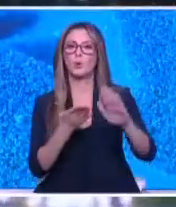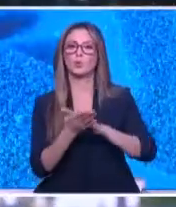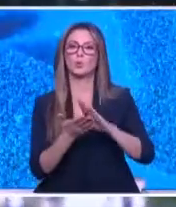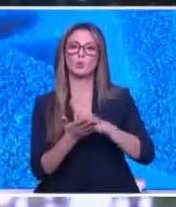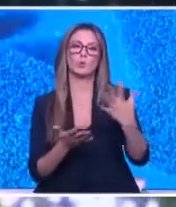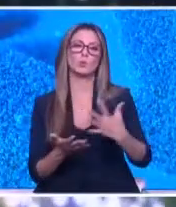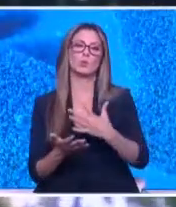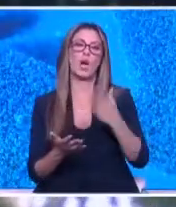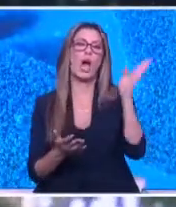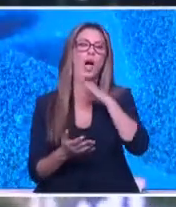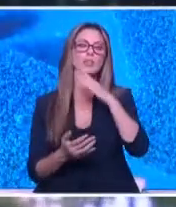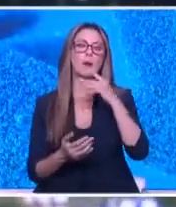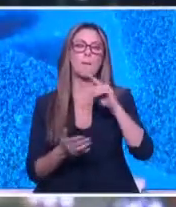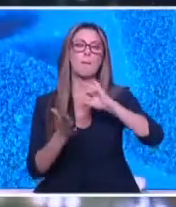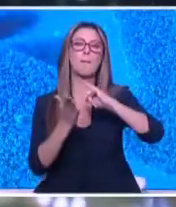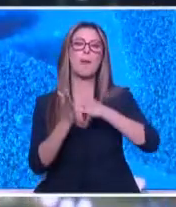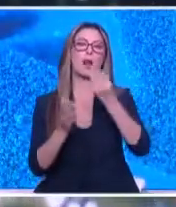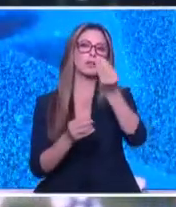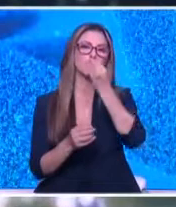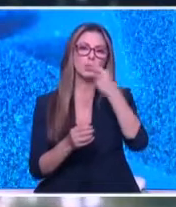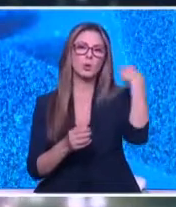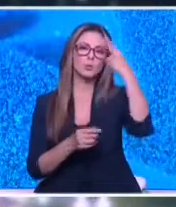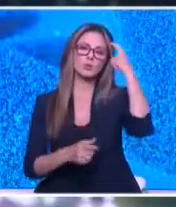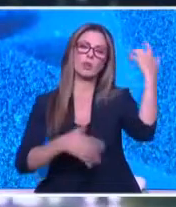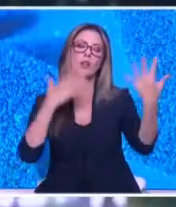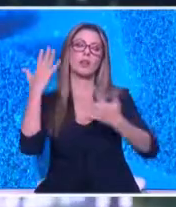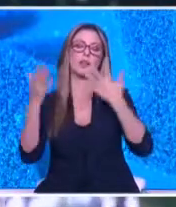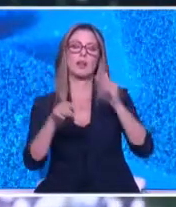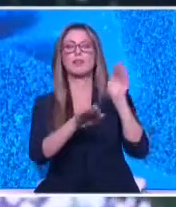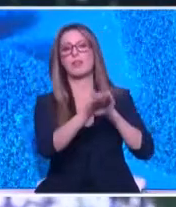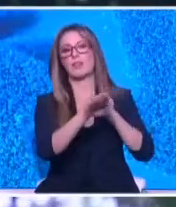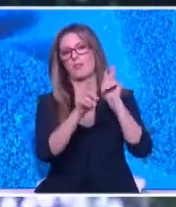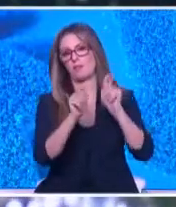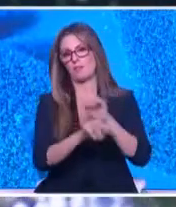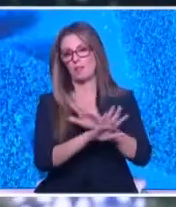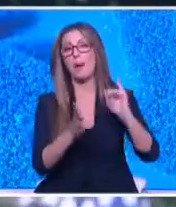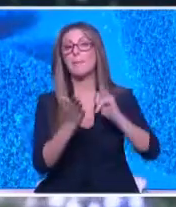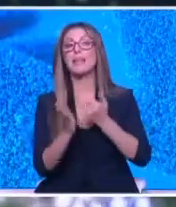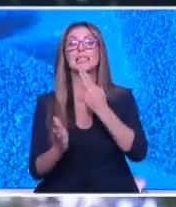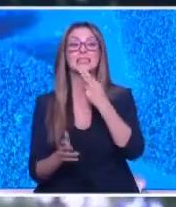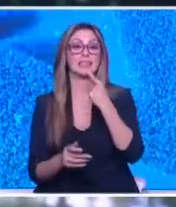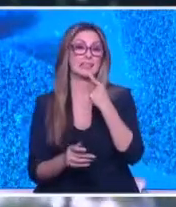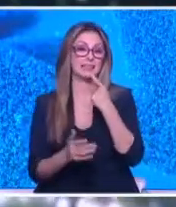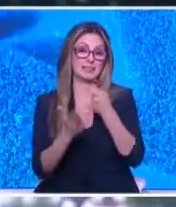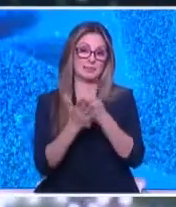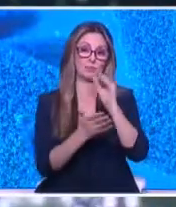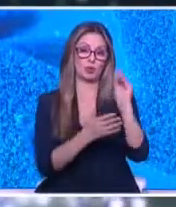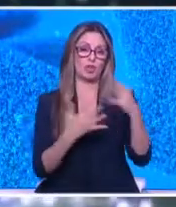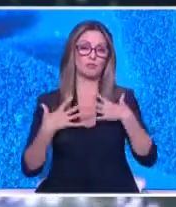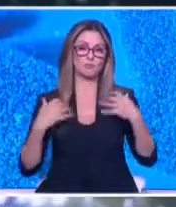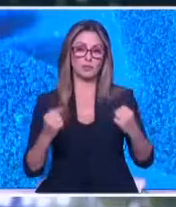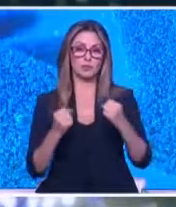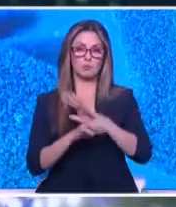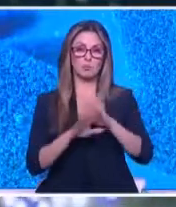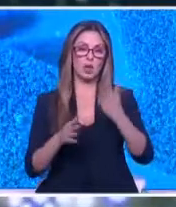Düzce'de acı bal yediği için fenalaşan yavru ayının tedavisi tamamlandı. Bal kız adı verilen ayı iyileştikten sonra tekrar doğaya salındı.